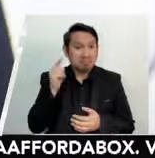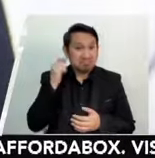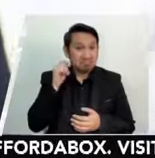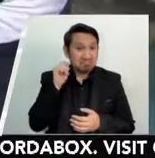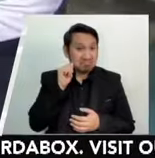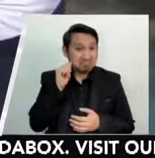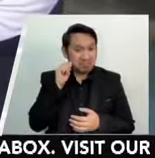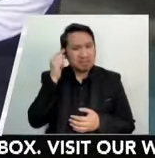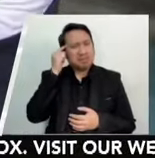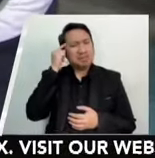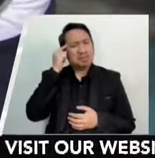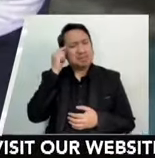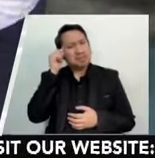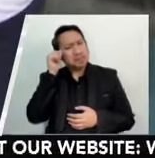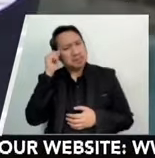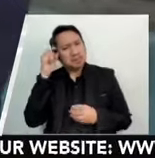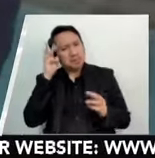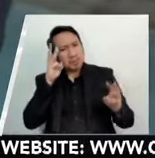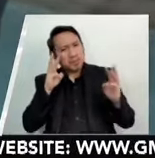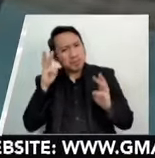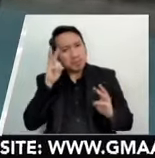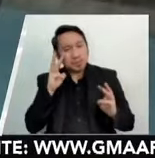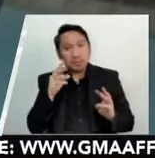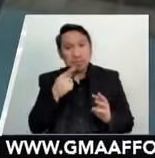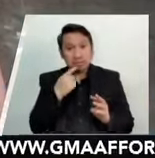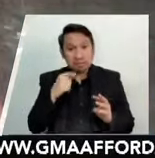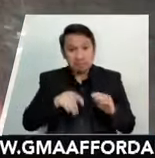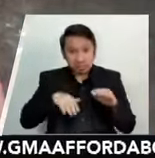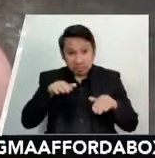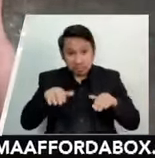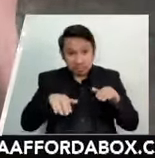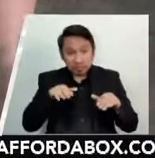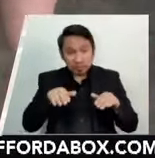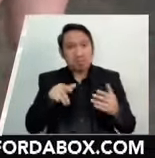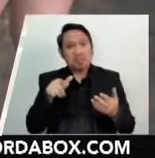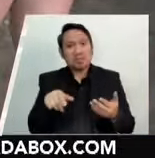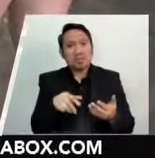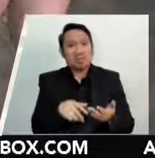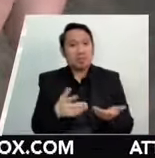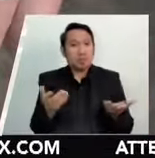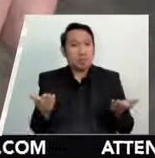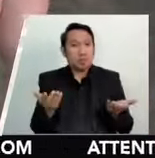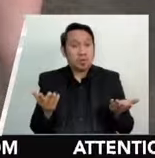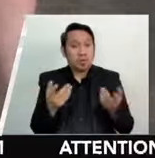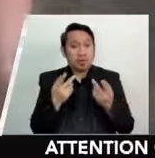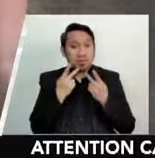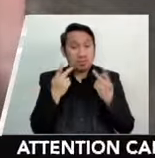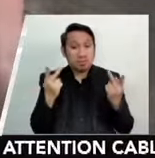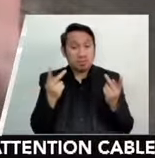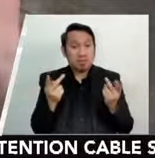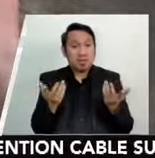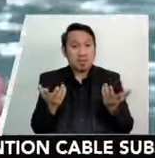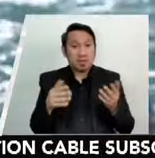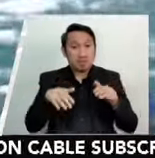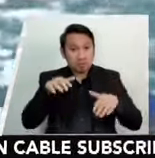si Alex, lalo't nagsuswimming lesson sa kanyang anak sa public pool na ito sa Santa Ana, Manila. Inisip ko din